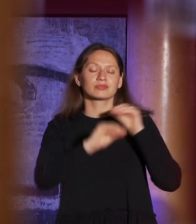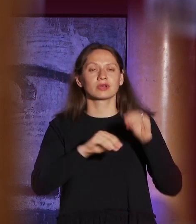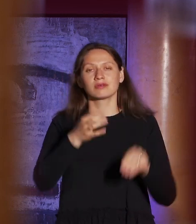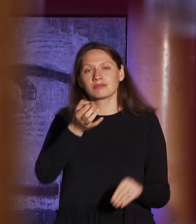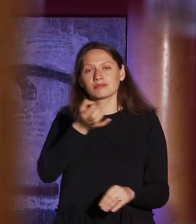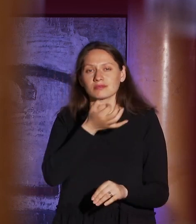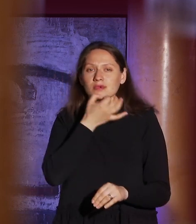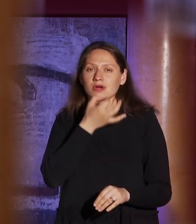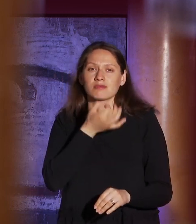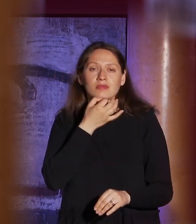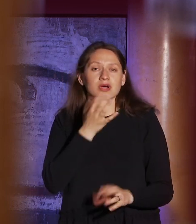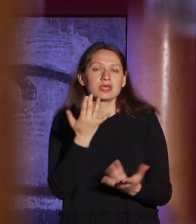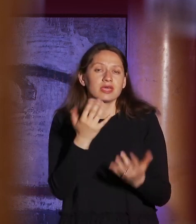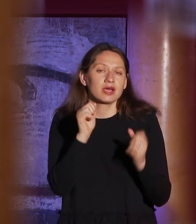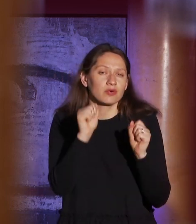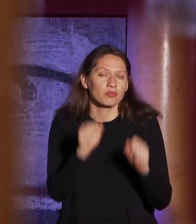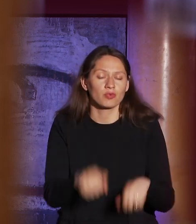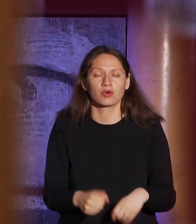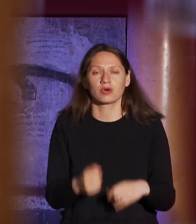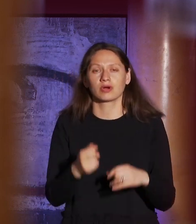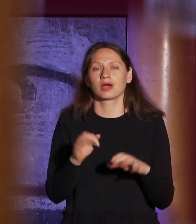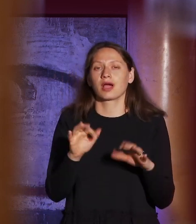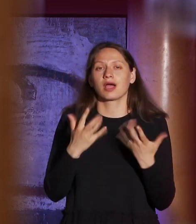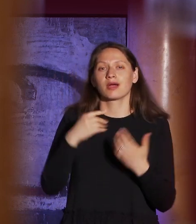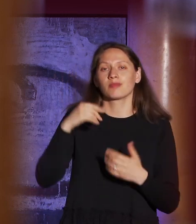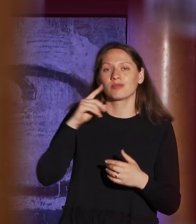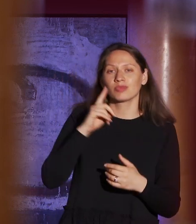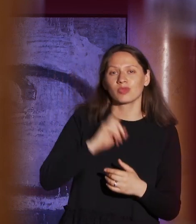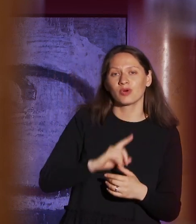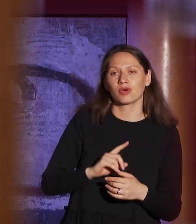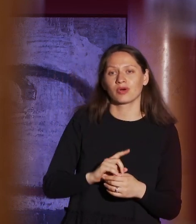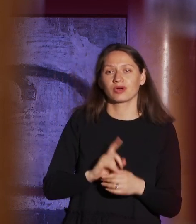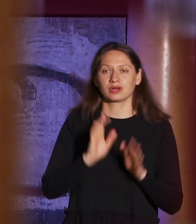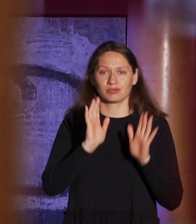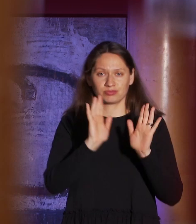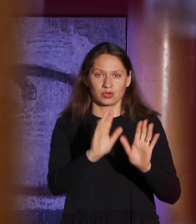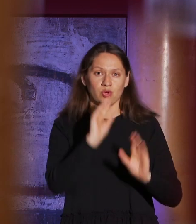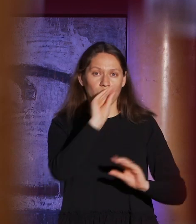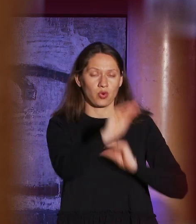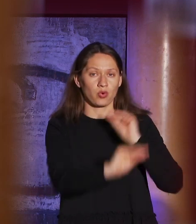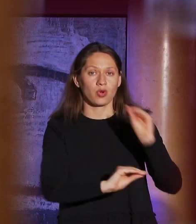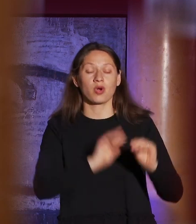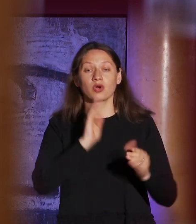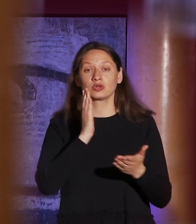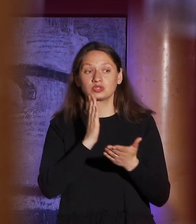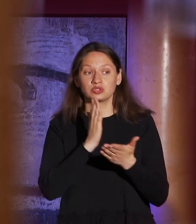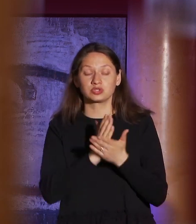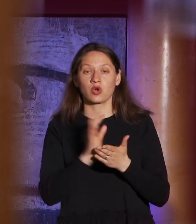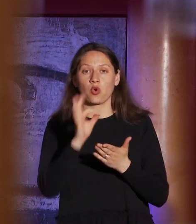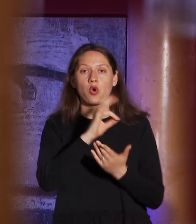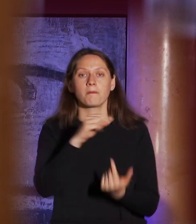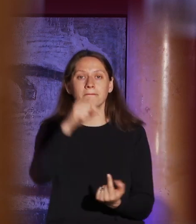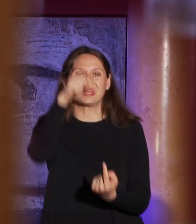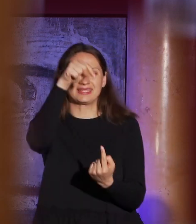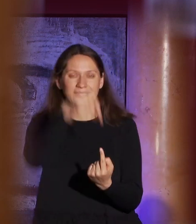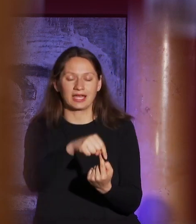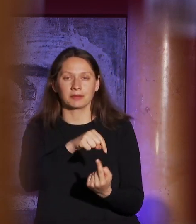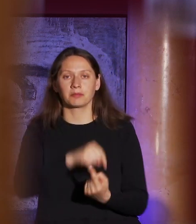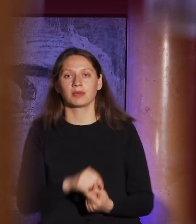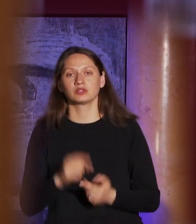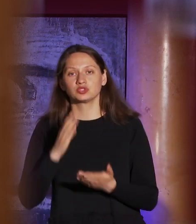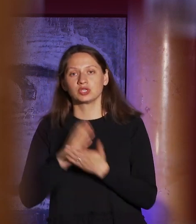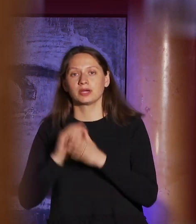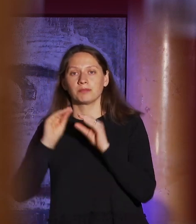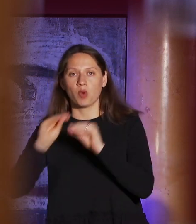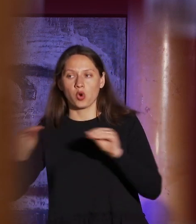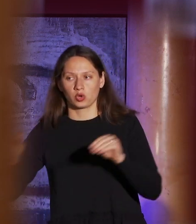nori, kaip jisai gali, o prieinamumu turi rūpintis edukatoriai. Nes kūrėjas